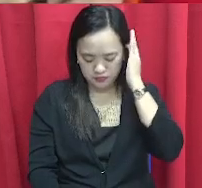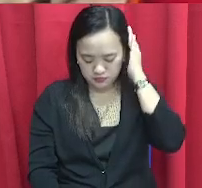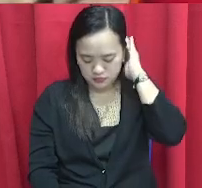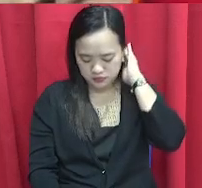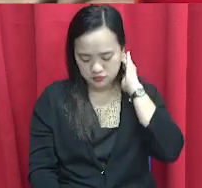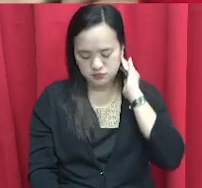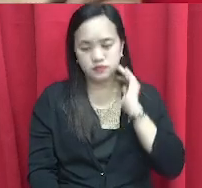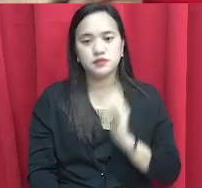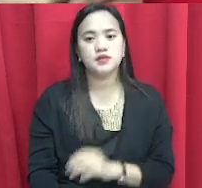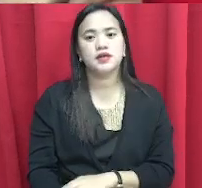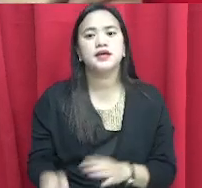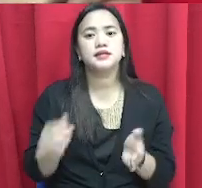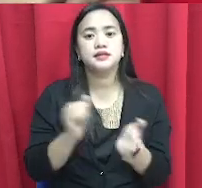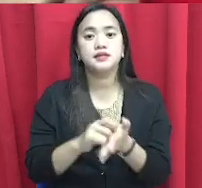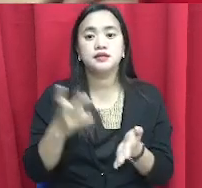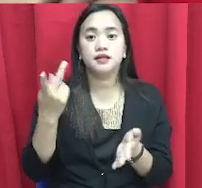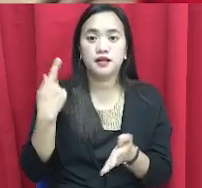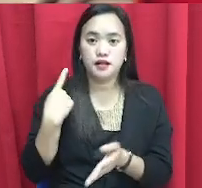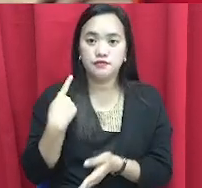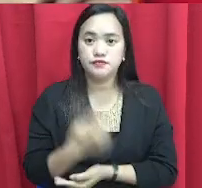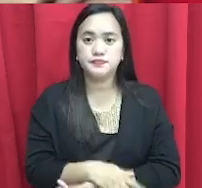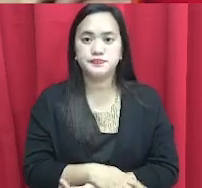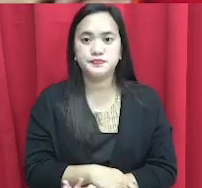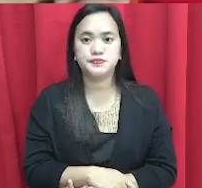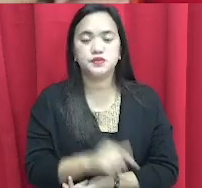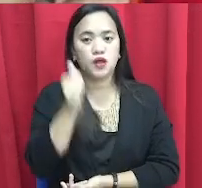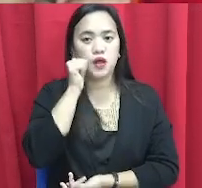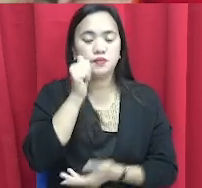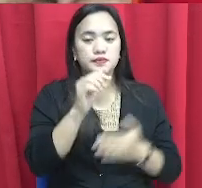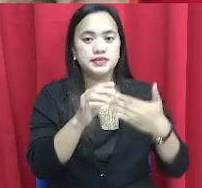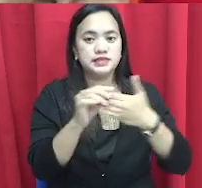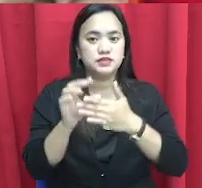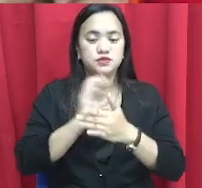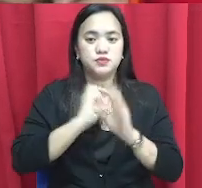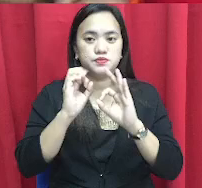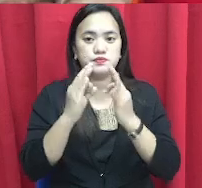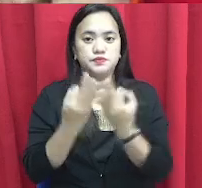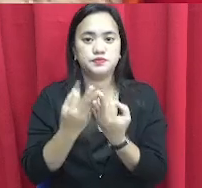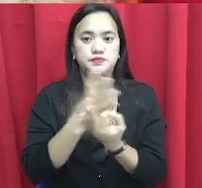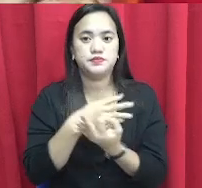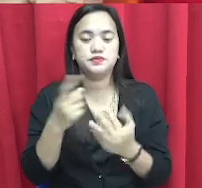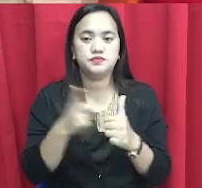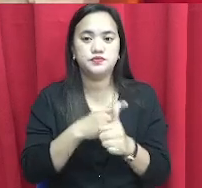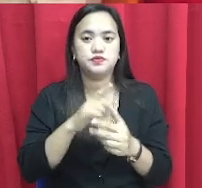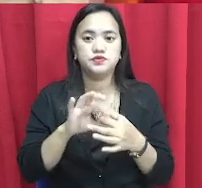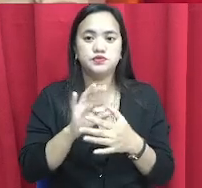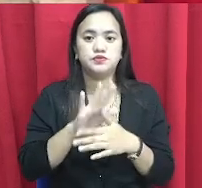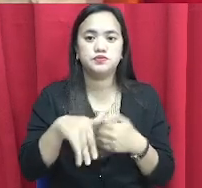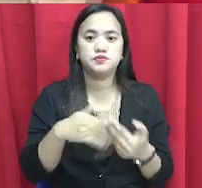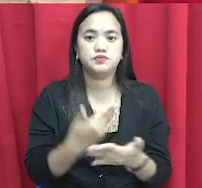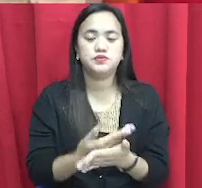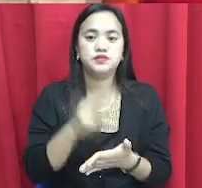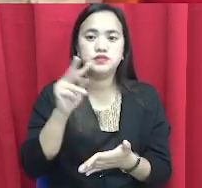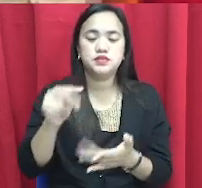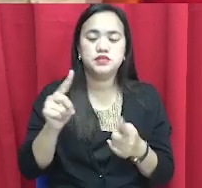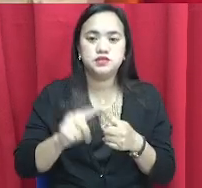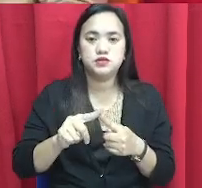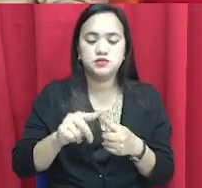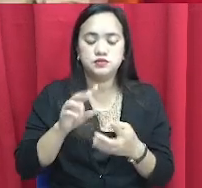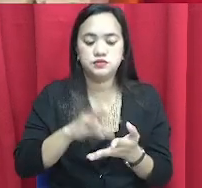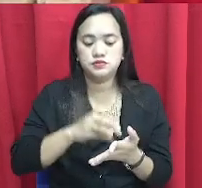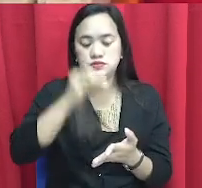na mayroong ah mayroong ano mayroong nilad na family at unang-una po mga kapatid dapat maunawaan po